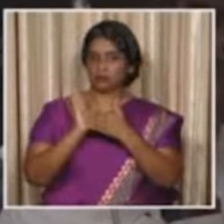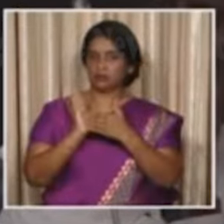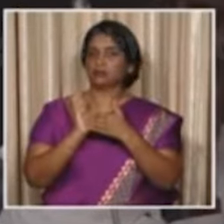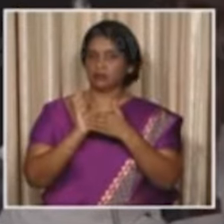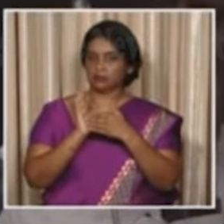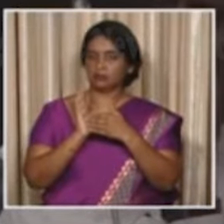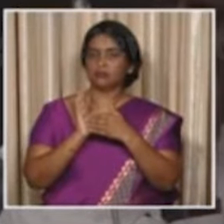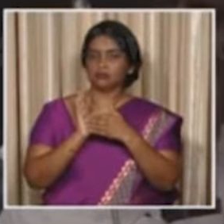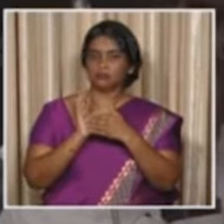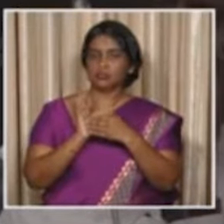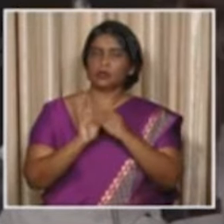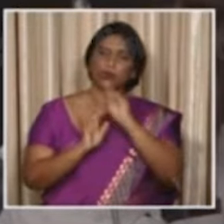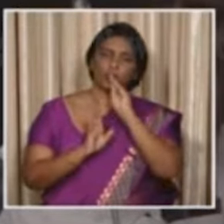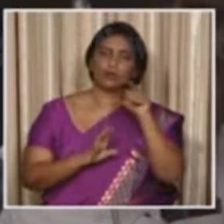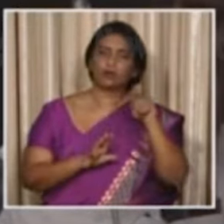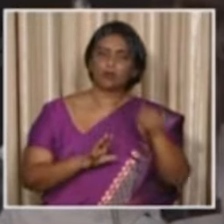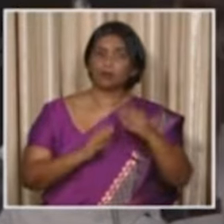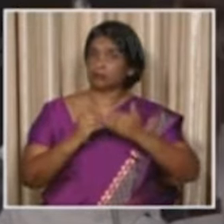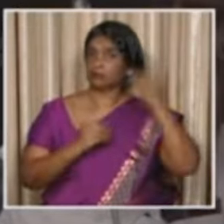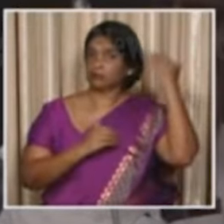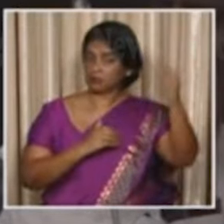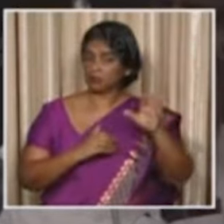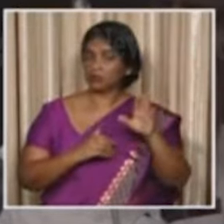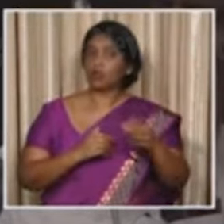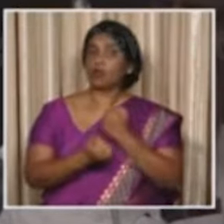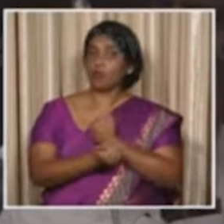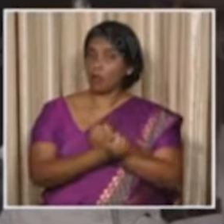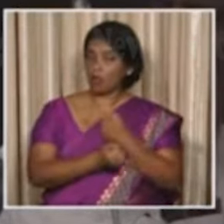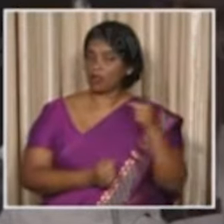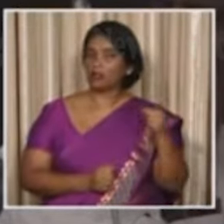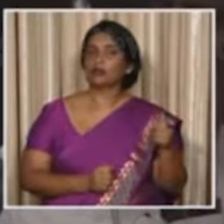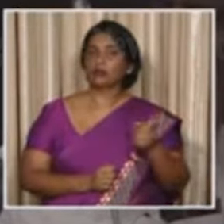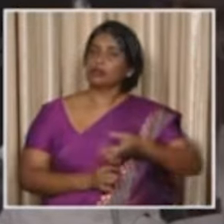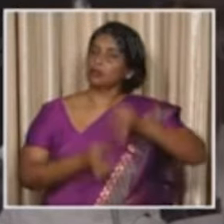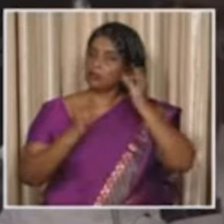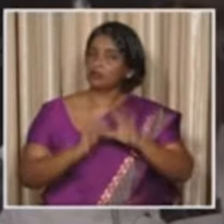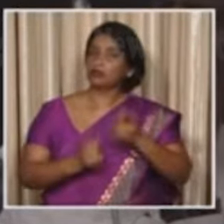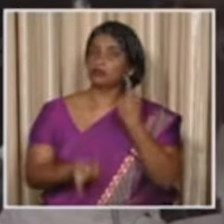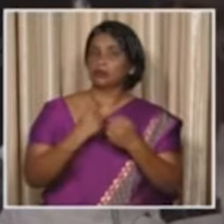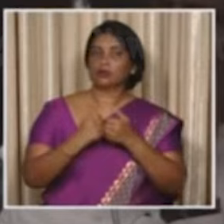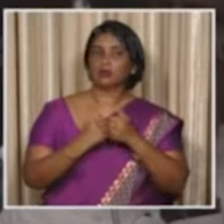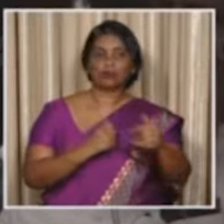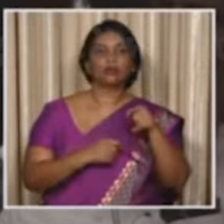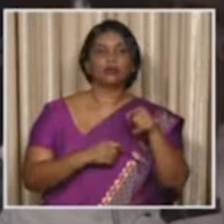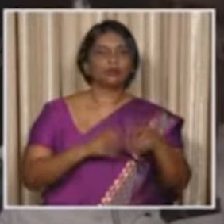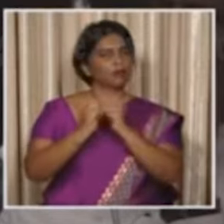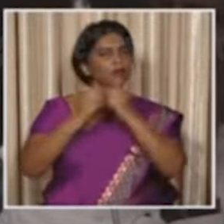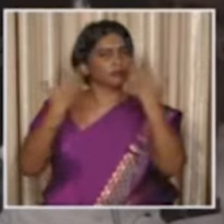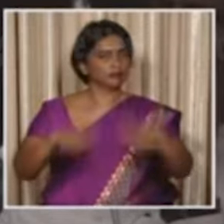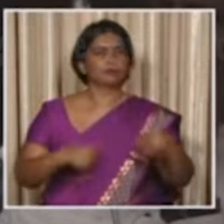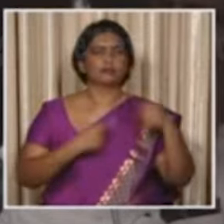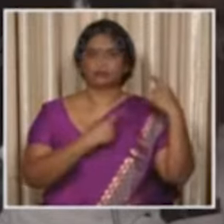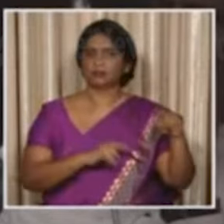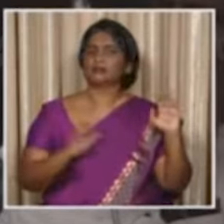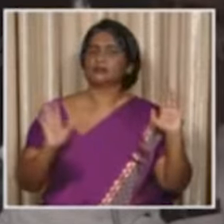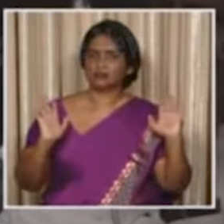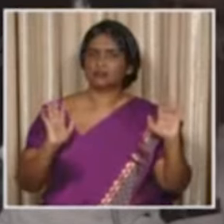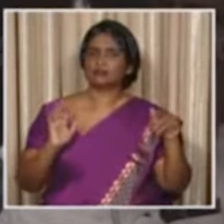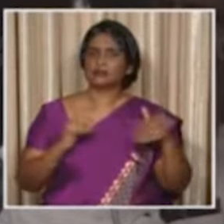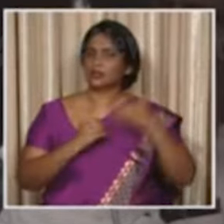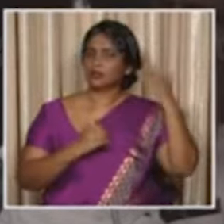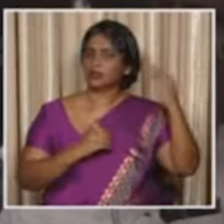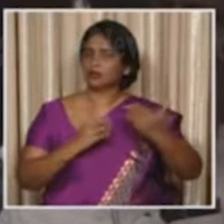කරන්න අඩුම තරමයි මින් ඉදිරියටව. පොලිසියට නියමාකාරයෙන් පරීක්ෂණයක් කල හටන් ඒක අවසන් කරන්න ඉඩ දෙන්න නැත්තං මේක කවද